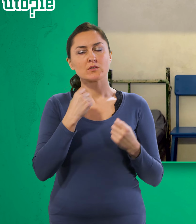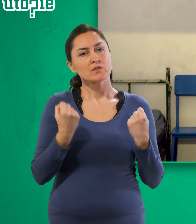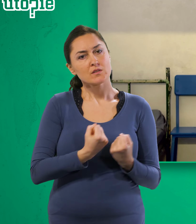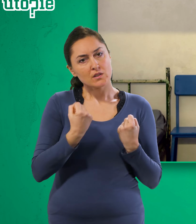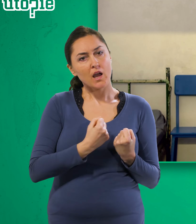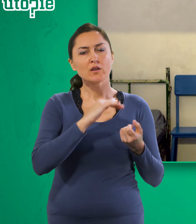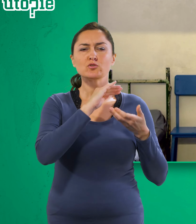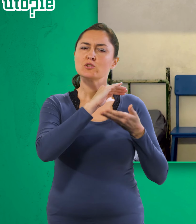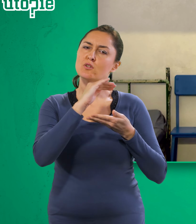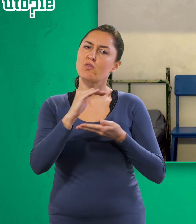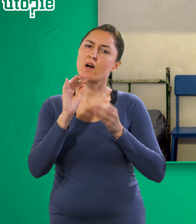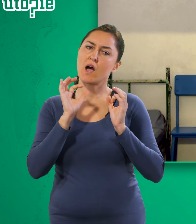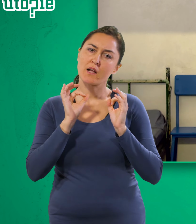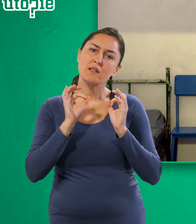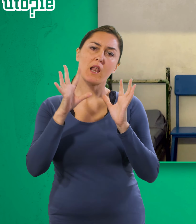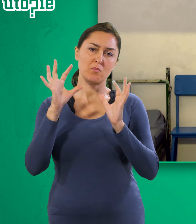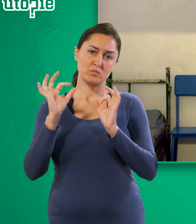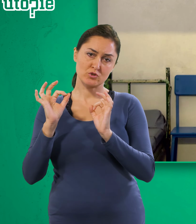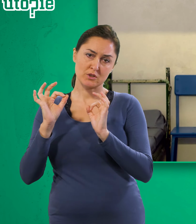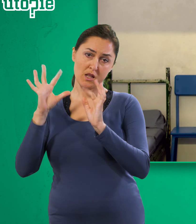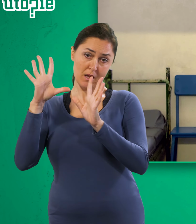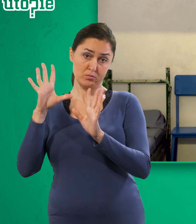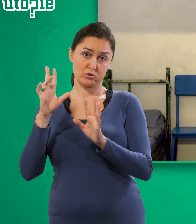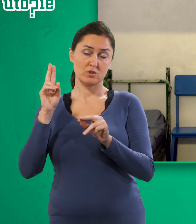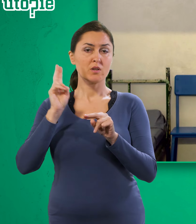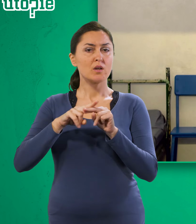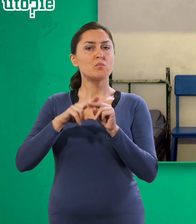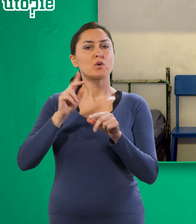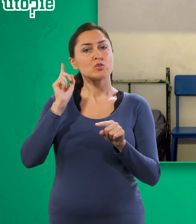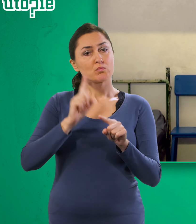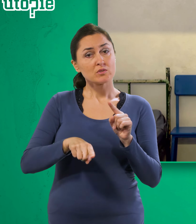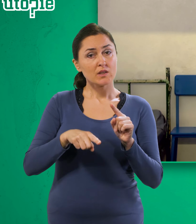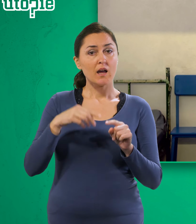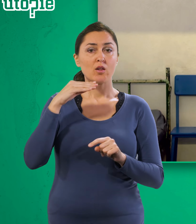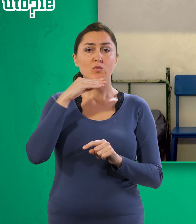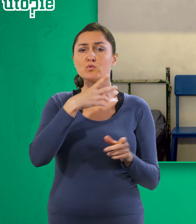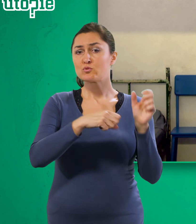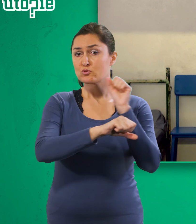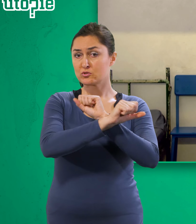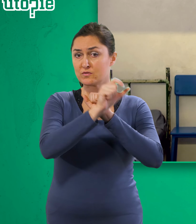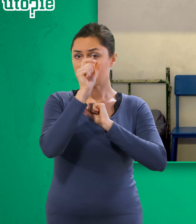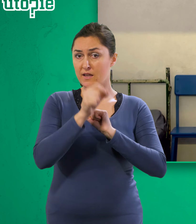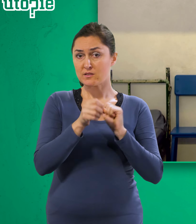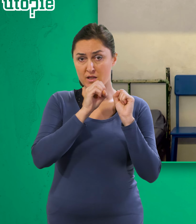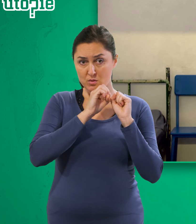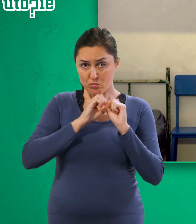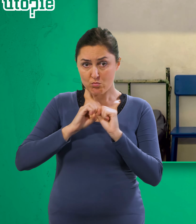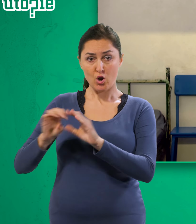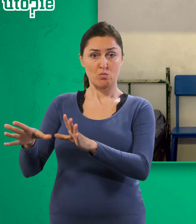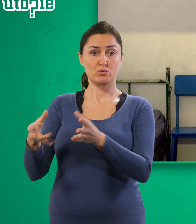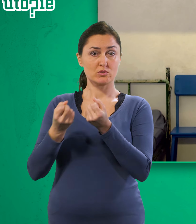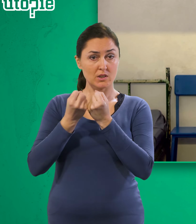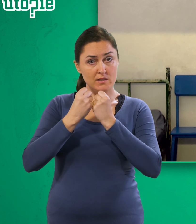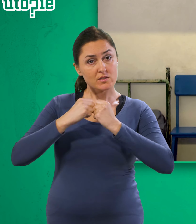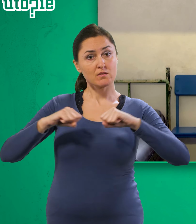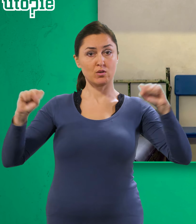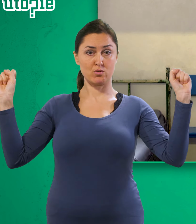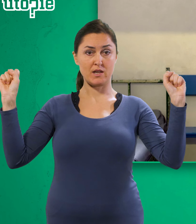výkonu trestu byl úžasný, tak úžasný, že nakonec byl propuštěný na takzvané podmínečné